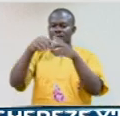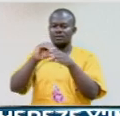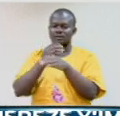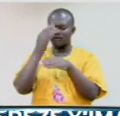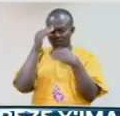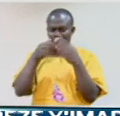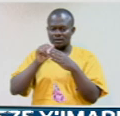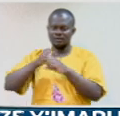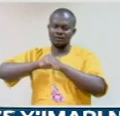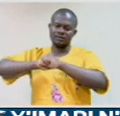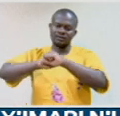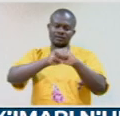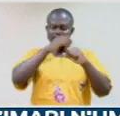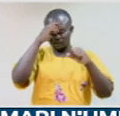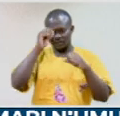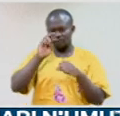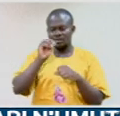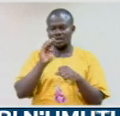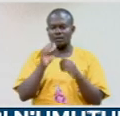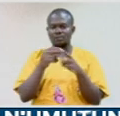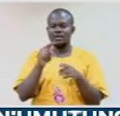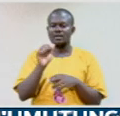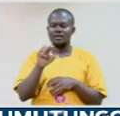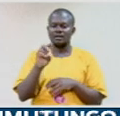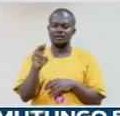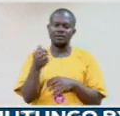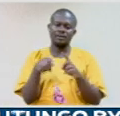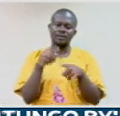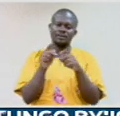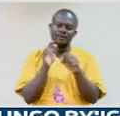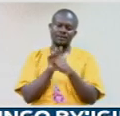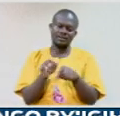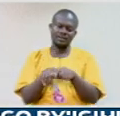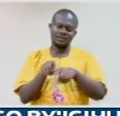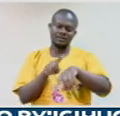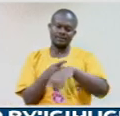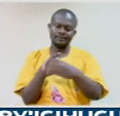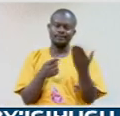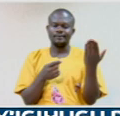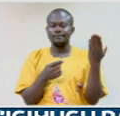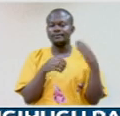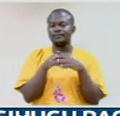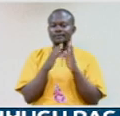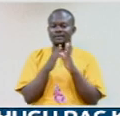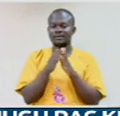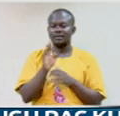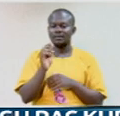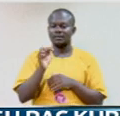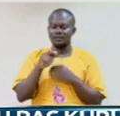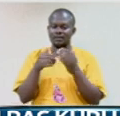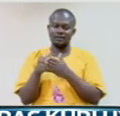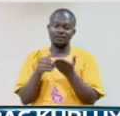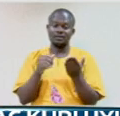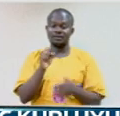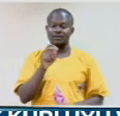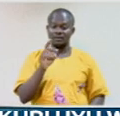kugira ngo barinde ariyo mpamvu murambi kaduha cyanika bahiciye benshi icyarimwe umubunyi wa Butare ugavuye ku Gikongoro sindi